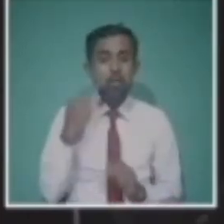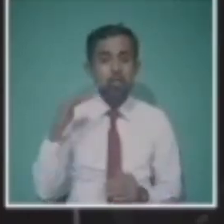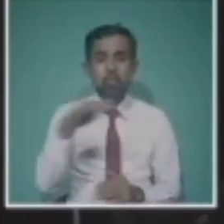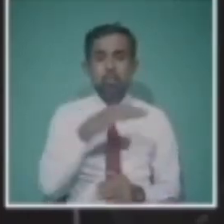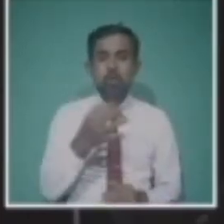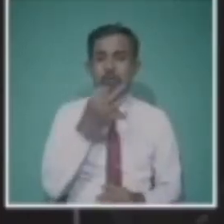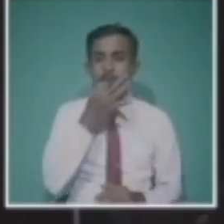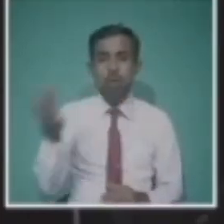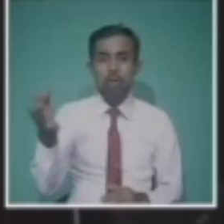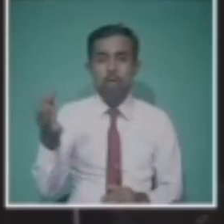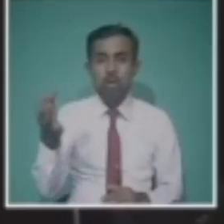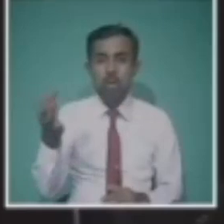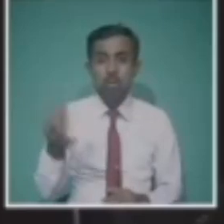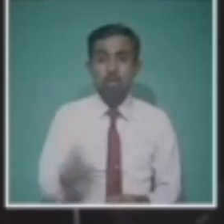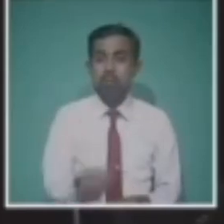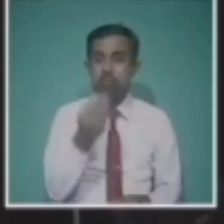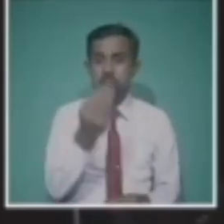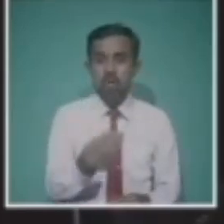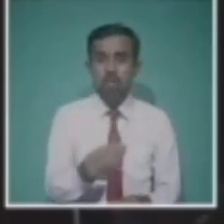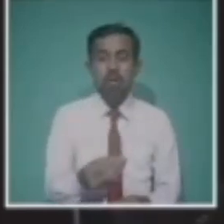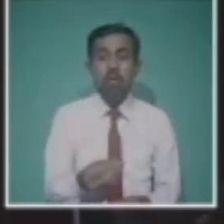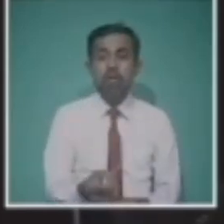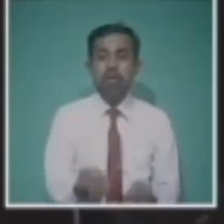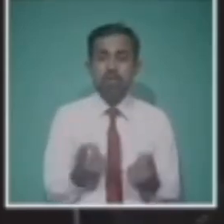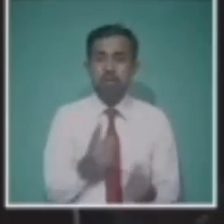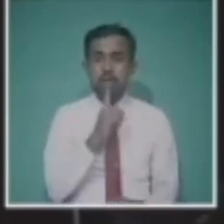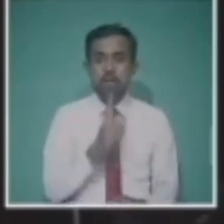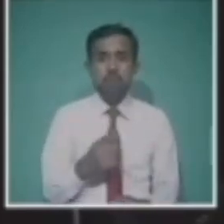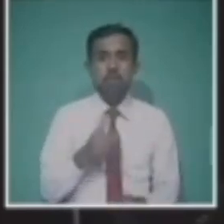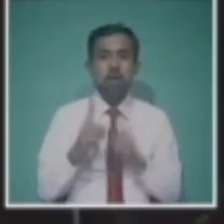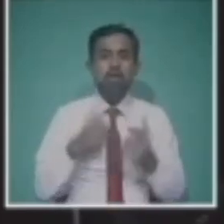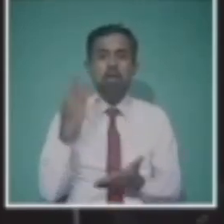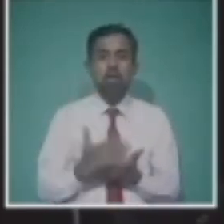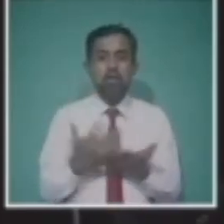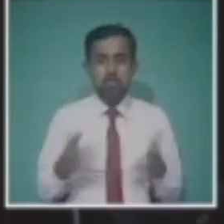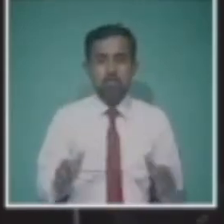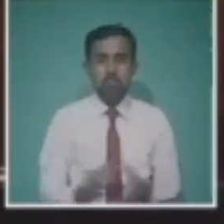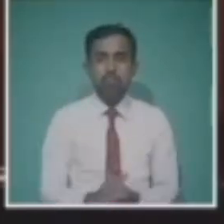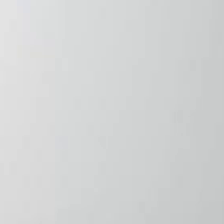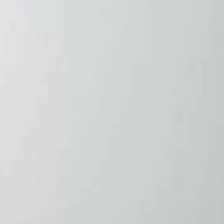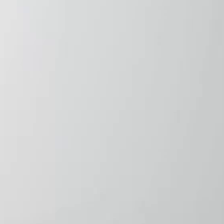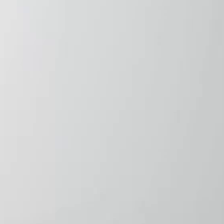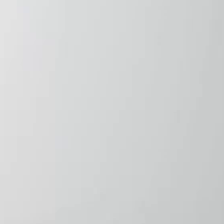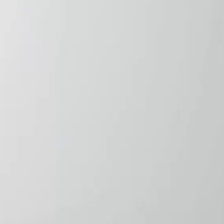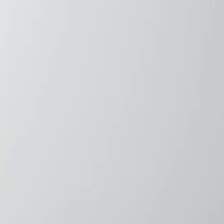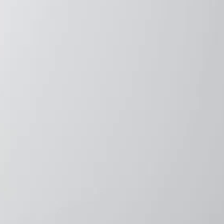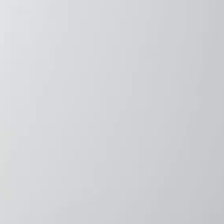ජනතාවගේ චෝදනා පත්‍රය ලබා දෙන්නේ කියා ඉල්ලමින් මගේ වචනය අමාරක. සුදී කරවතුම